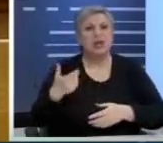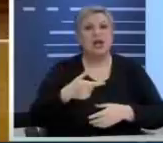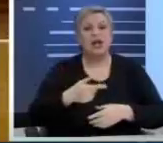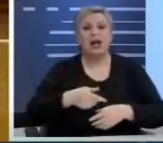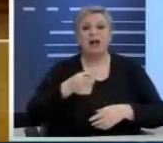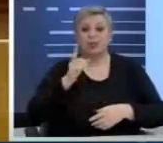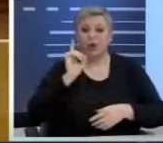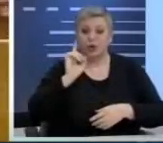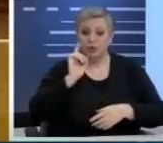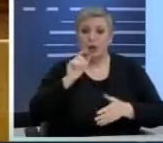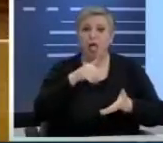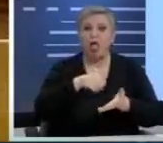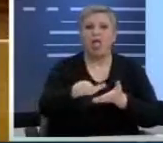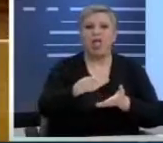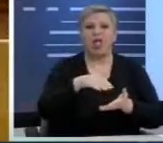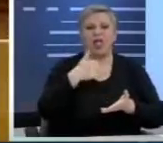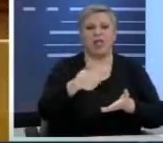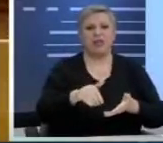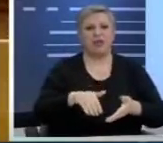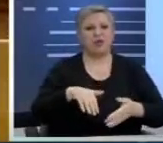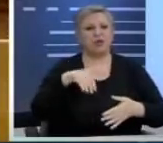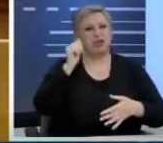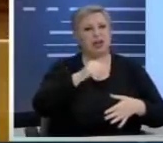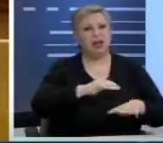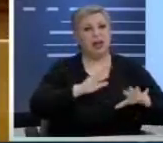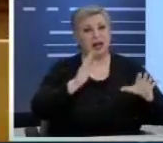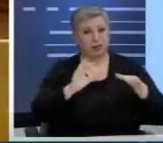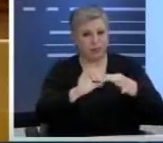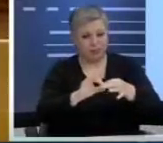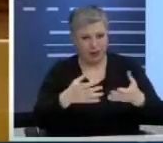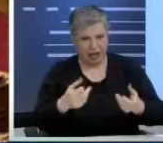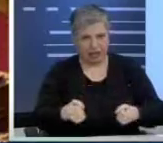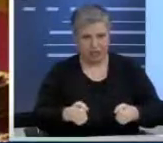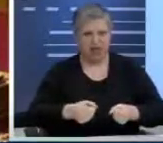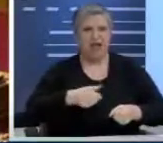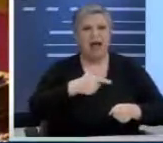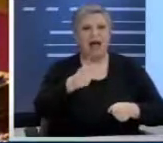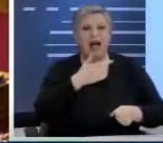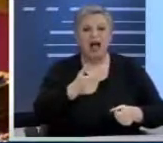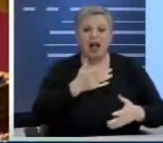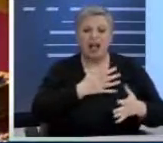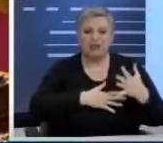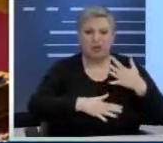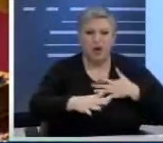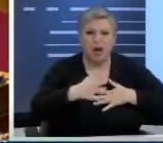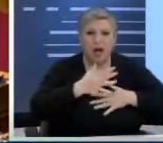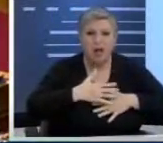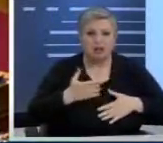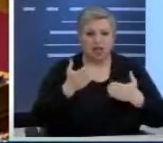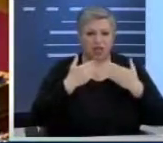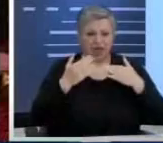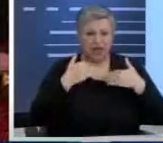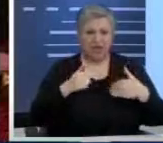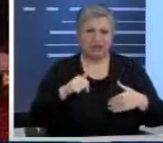την Goneril και τη Reagan που ήταν παγοπόντιδες. Αυτή είναι αχαριστία. Αυτή είναι πραγματική αχαριστία.